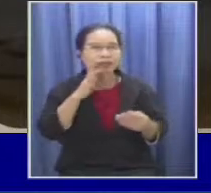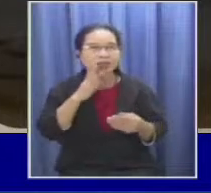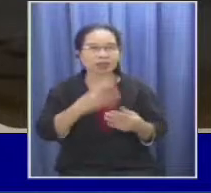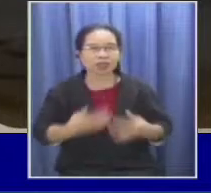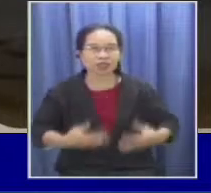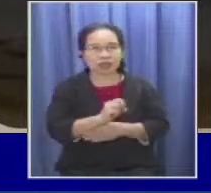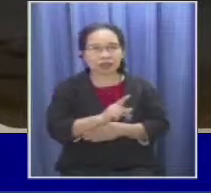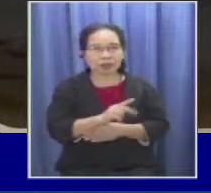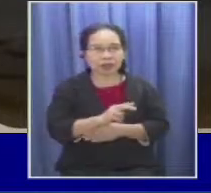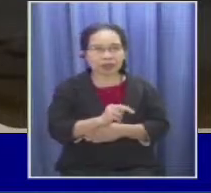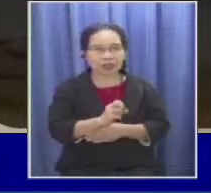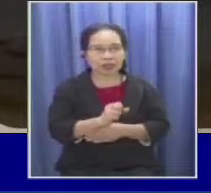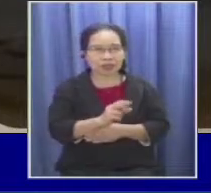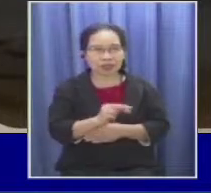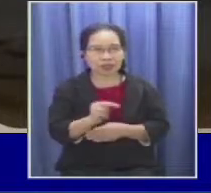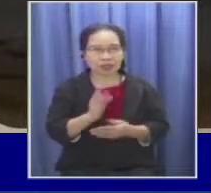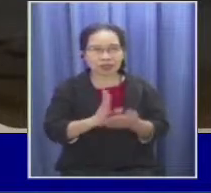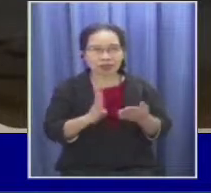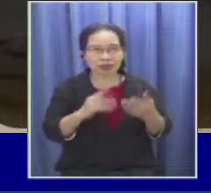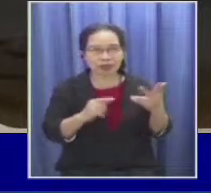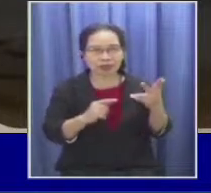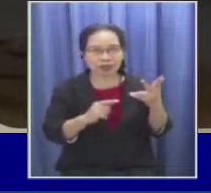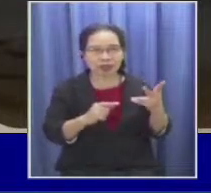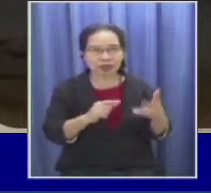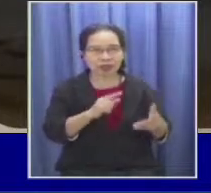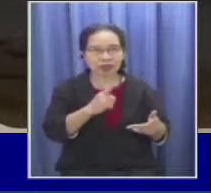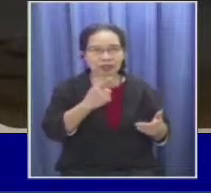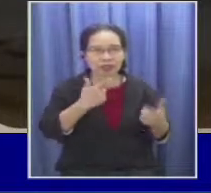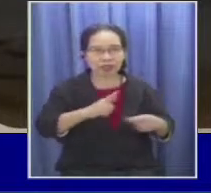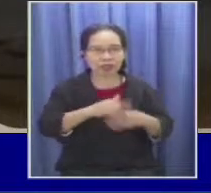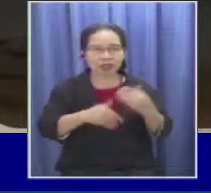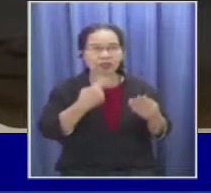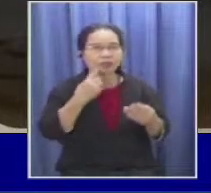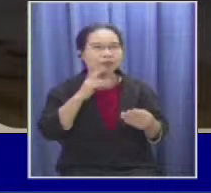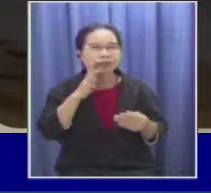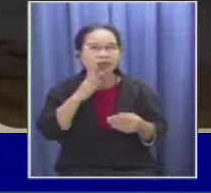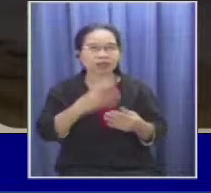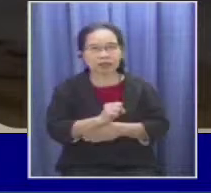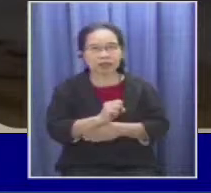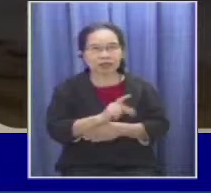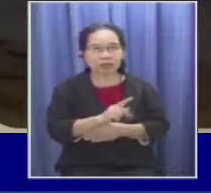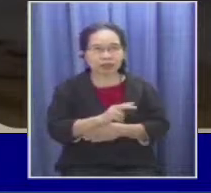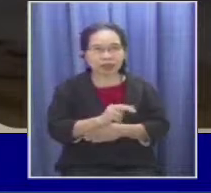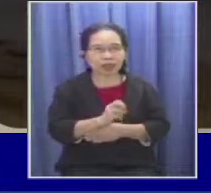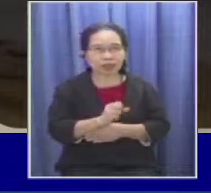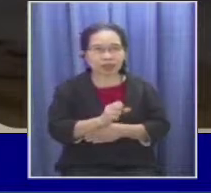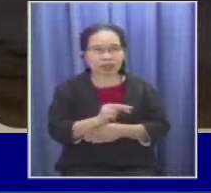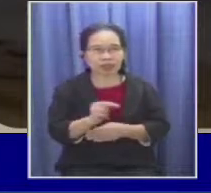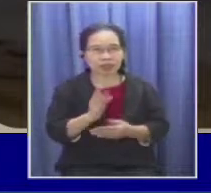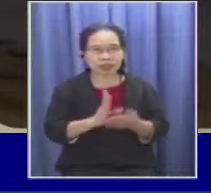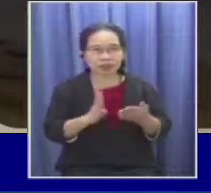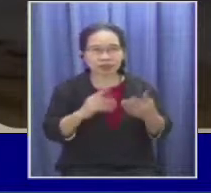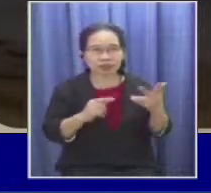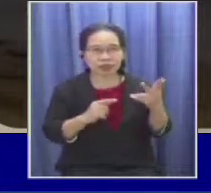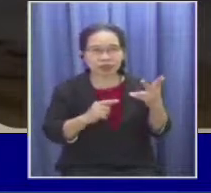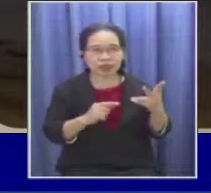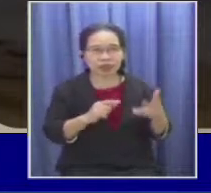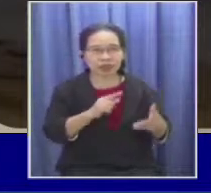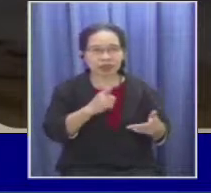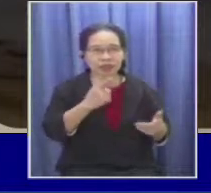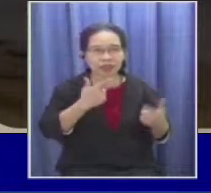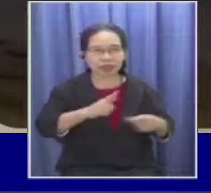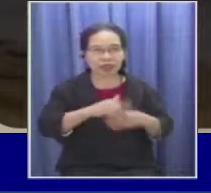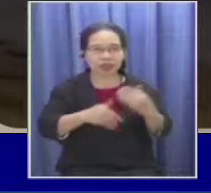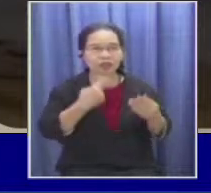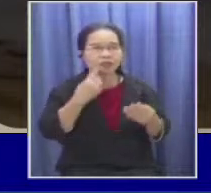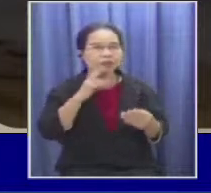Sabako, Ephesians 4 verse 31. Mama woni ya udie nyina ne kokobone ne